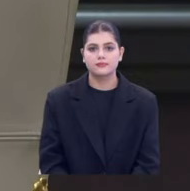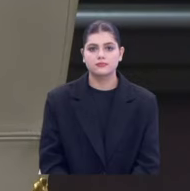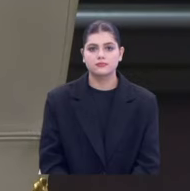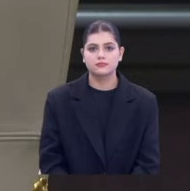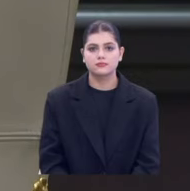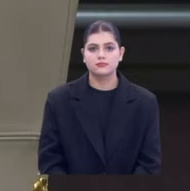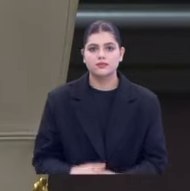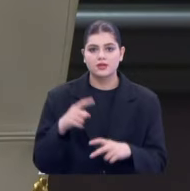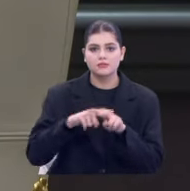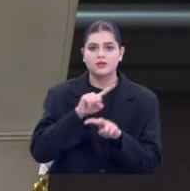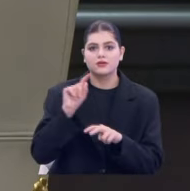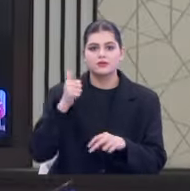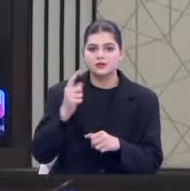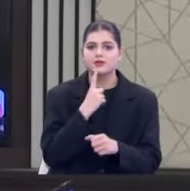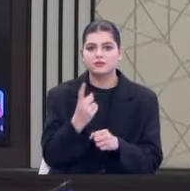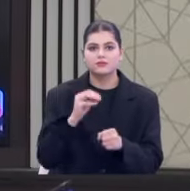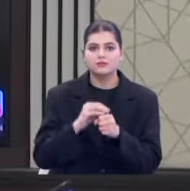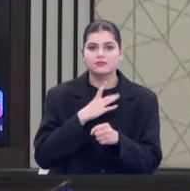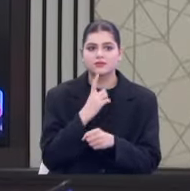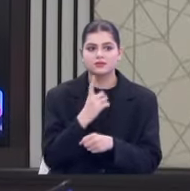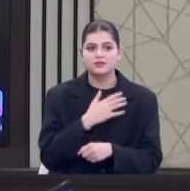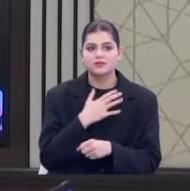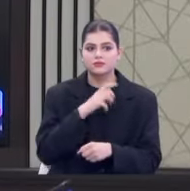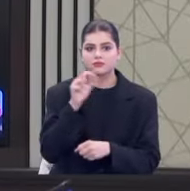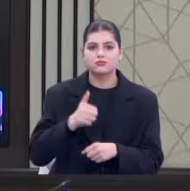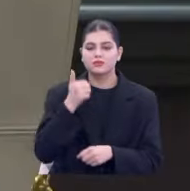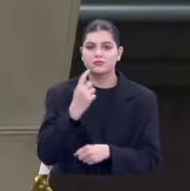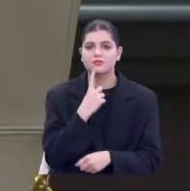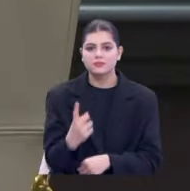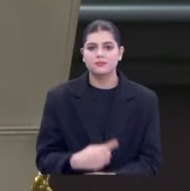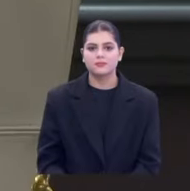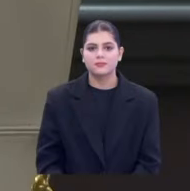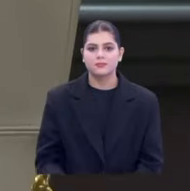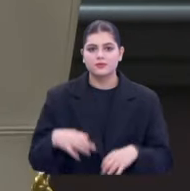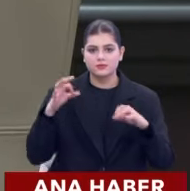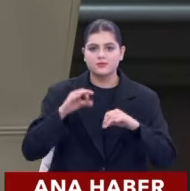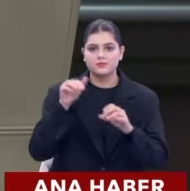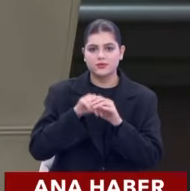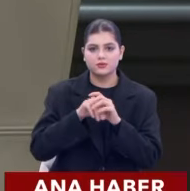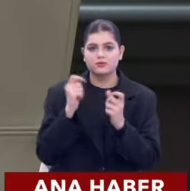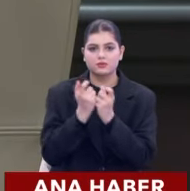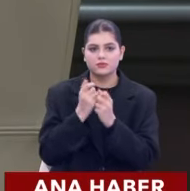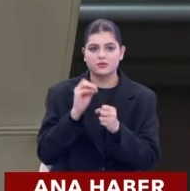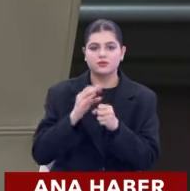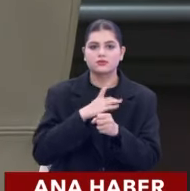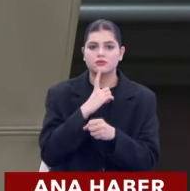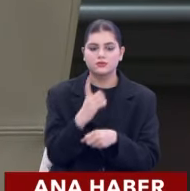Alper, hayırlı günler diliyorum. Sağ olun Sayın Cumhurbaşkanım. Şu an kabine